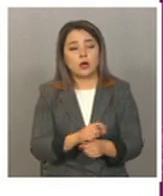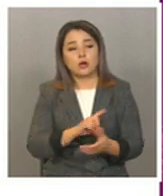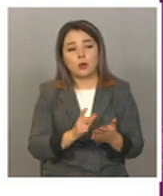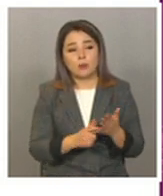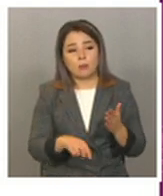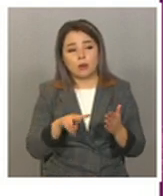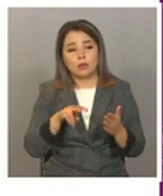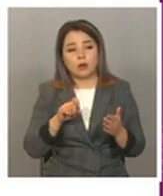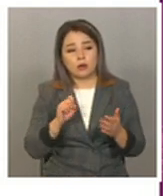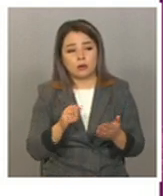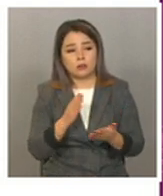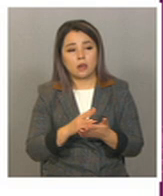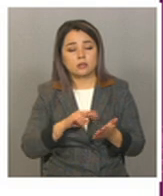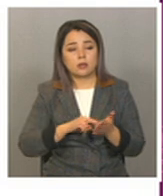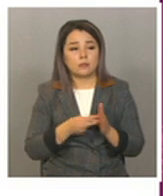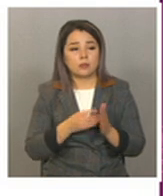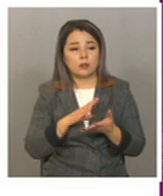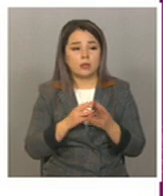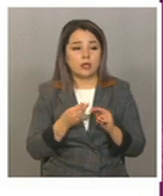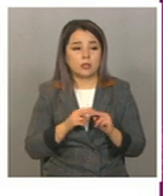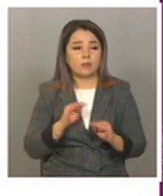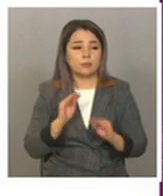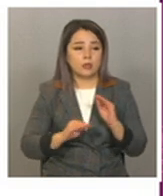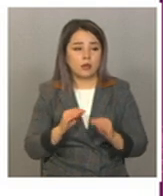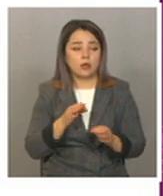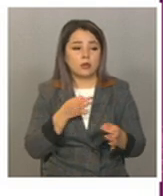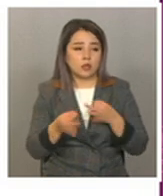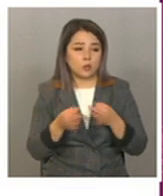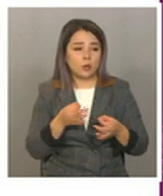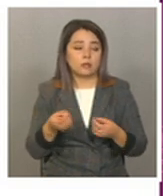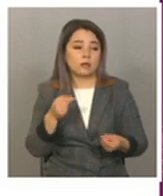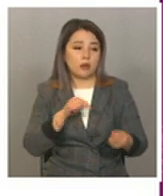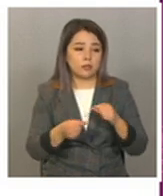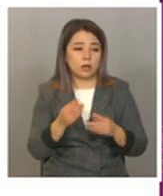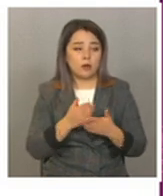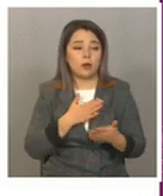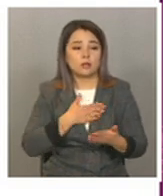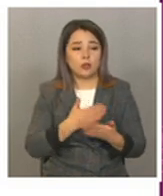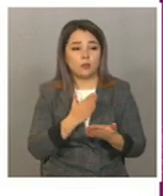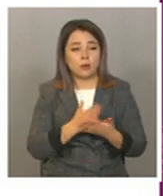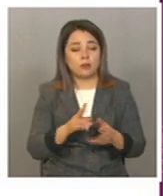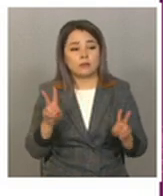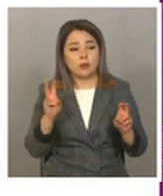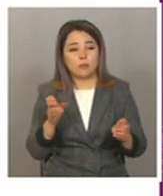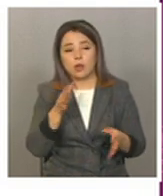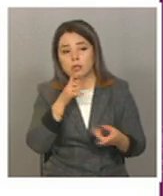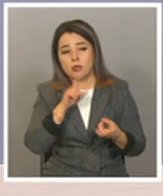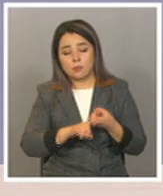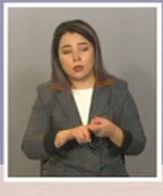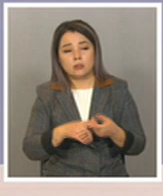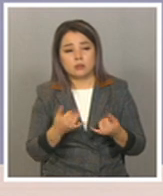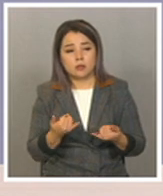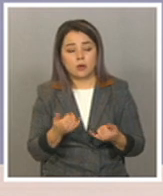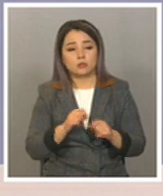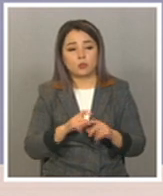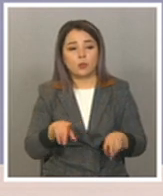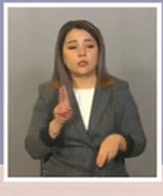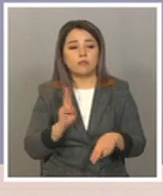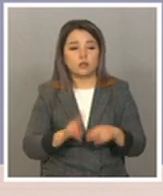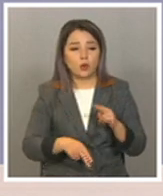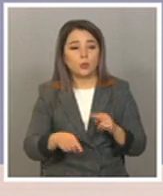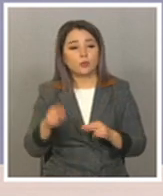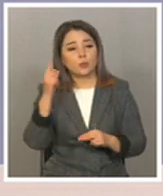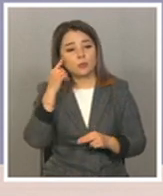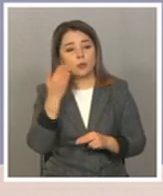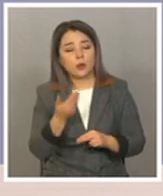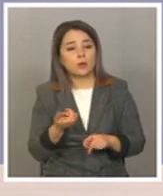составили цитатный план, рассуждали в диалоге на актуальную тему современности. Урок завершен. Думаю,